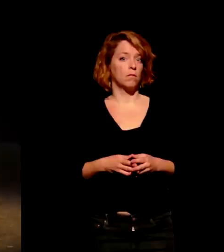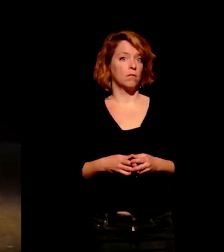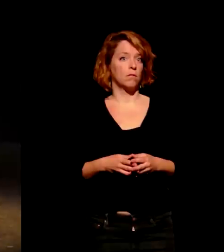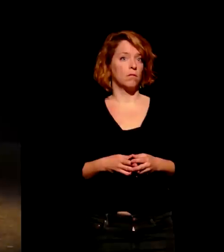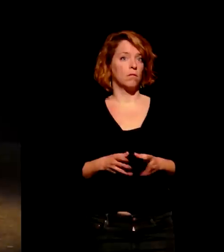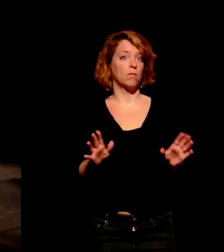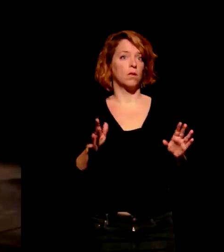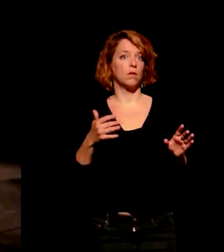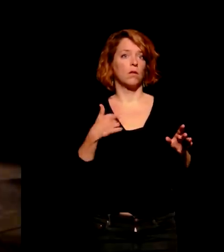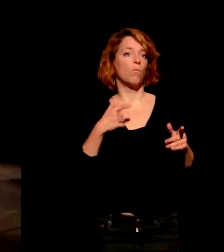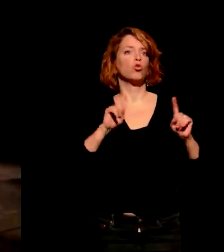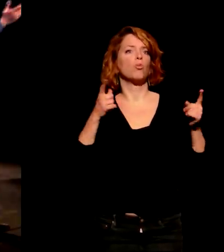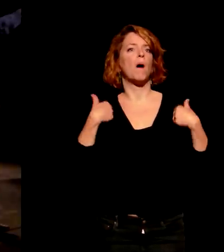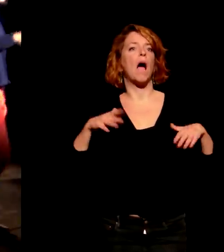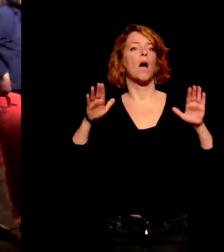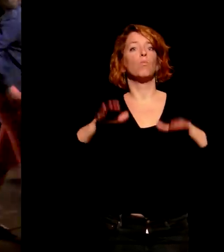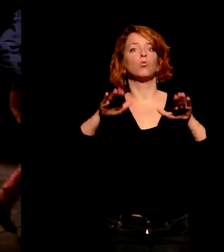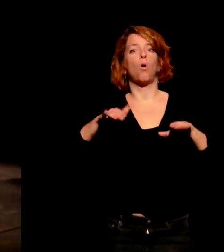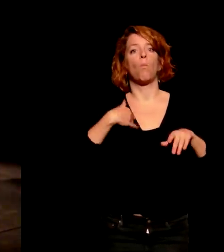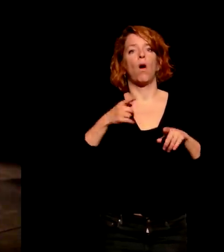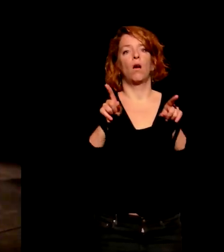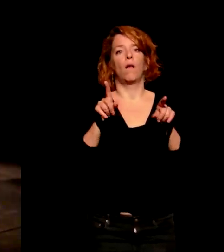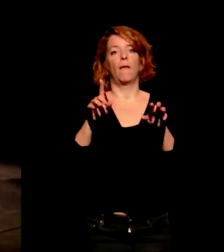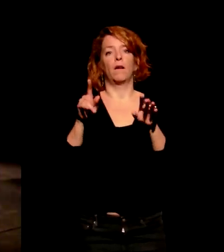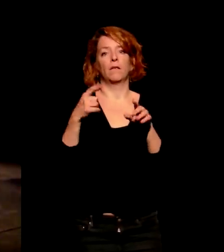Je suis pas comme eux, quoi. Je suis plutôt comme vous, à vrai dire.